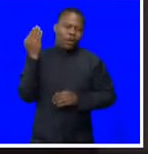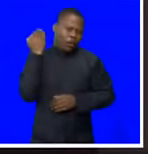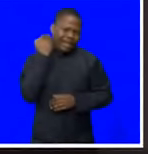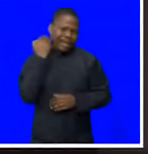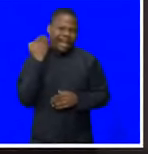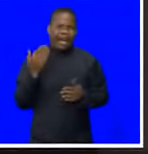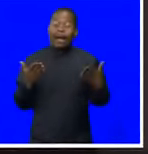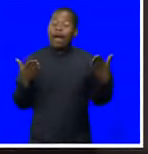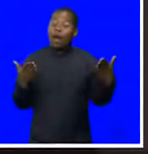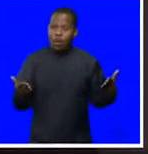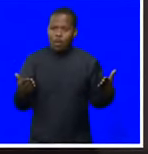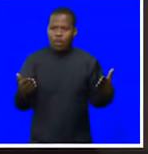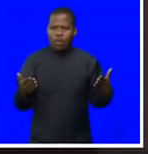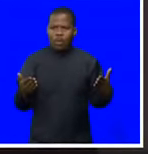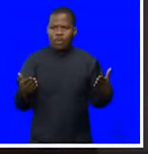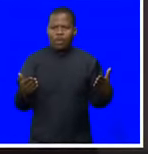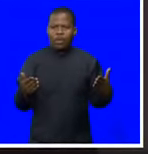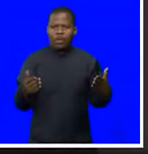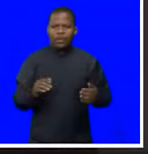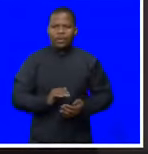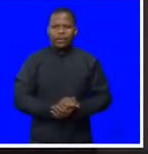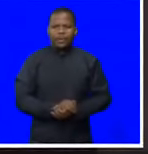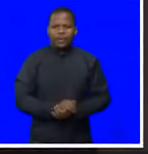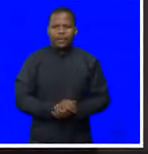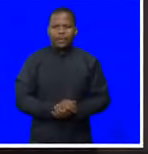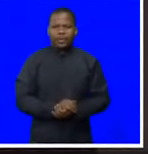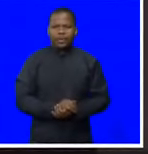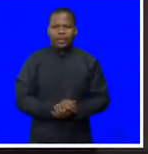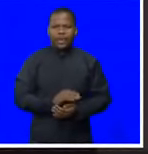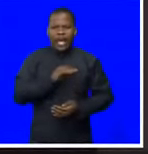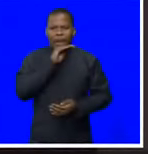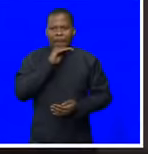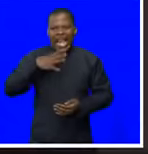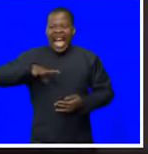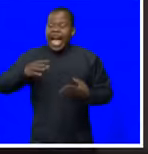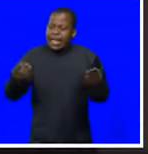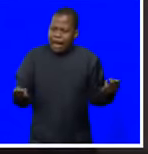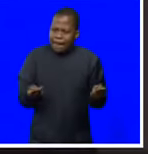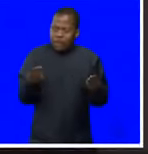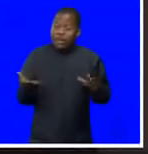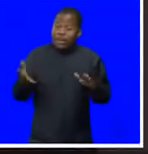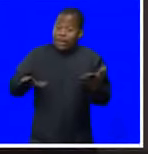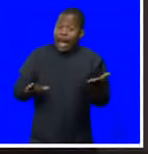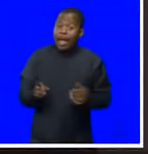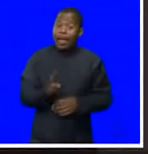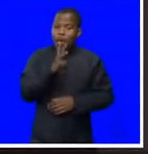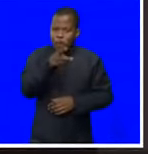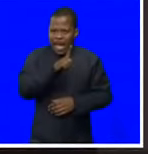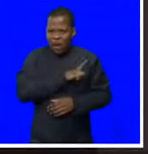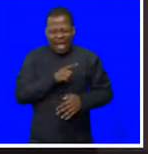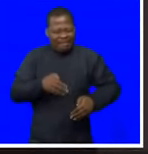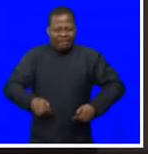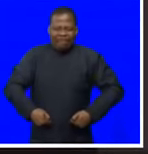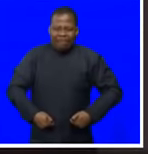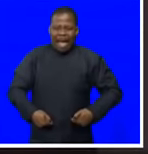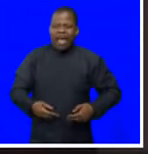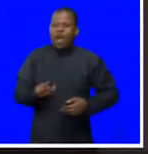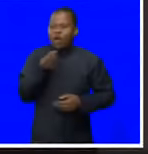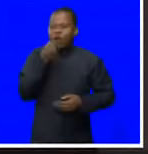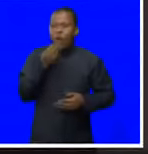kuthi utawukhanza ukuthi will have people actually dying from hunger and